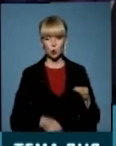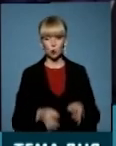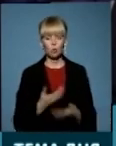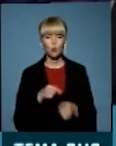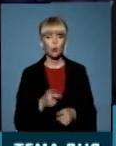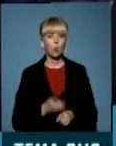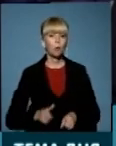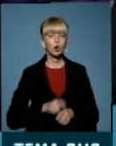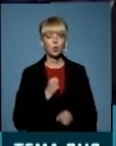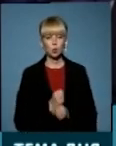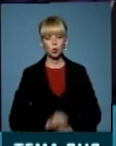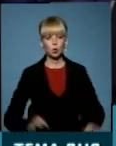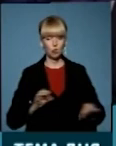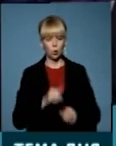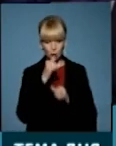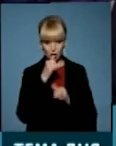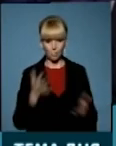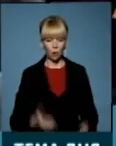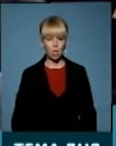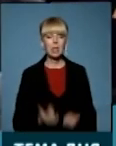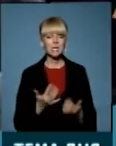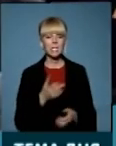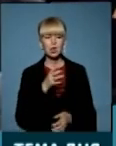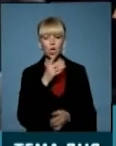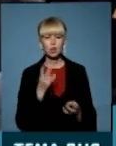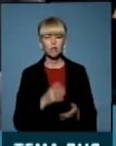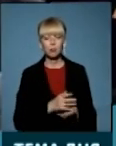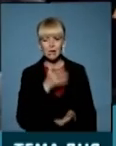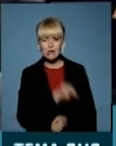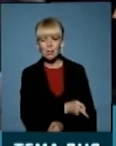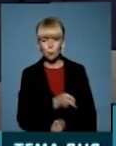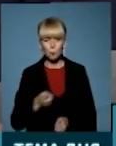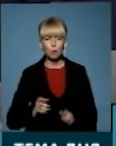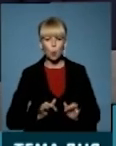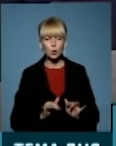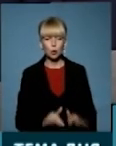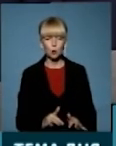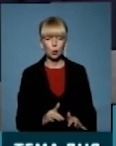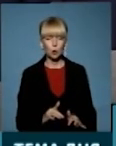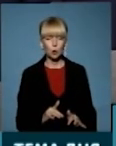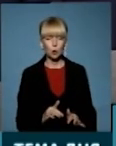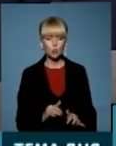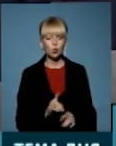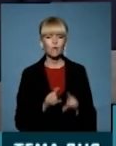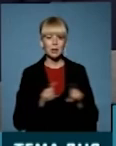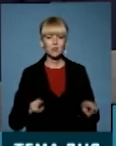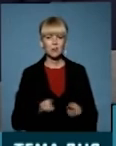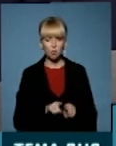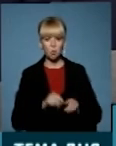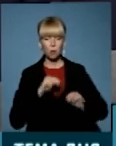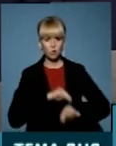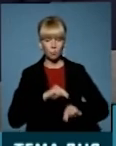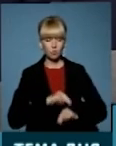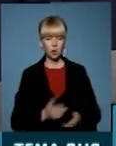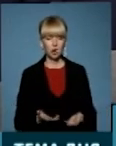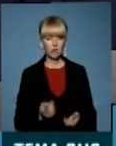тут більше зробити нічого не можемо. Скільки часу може тривати ця процедура? Тобто про те, що заклад все рівно функціонує,